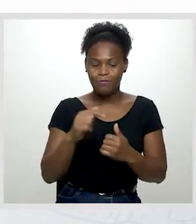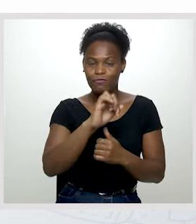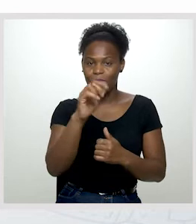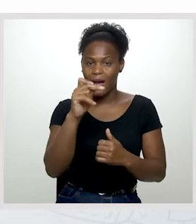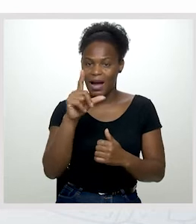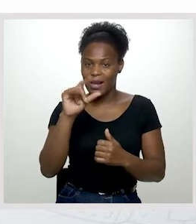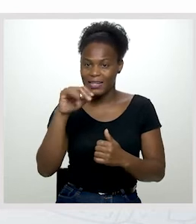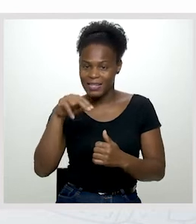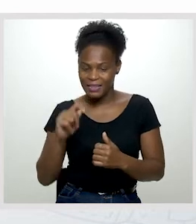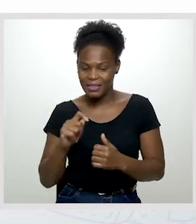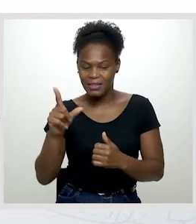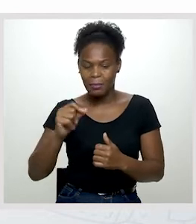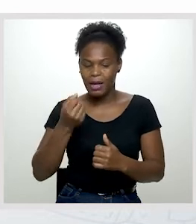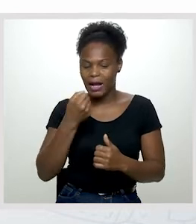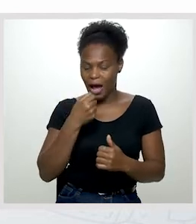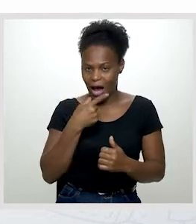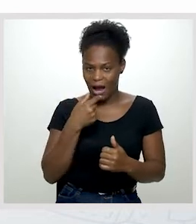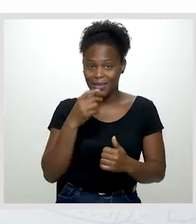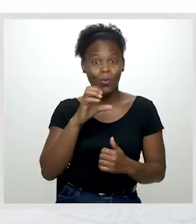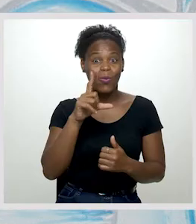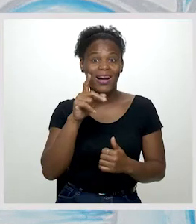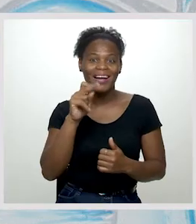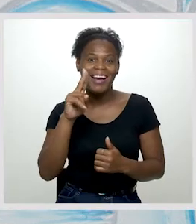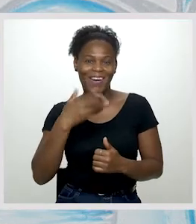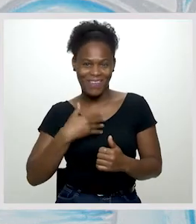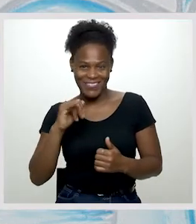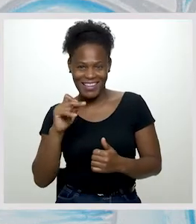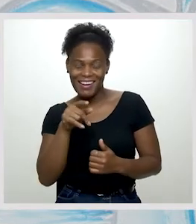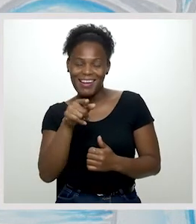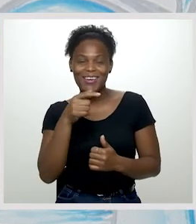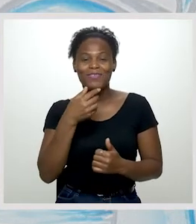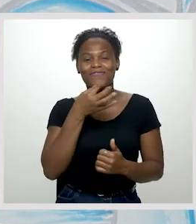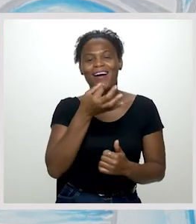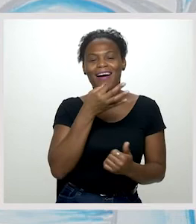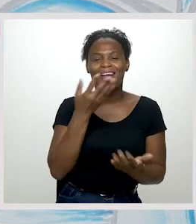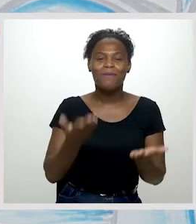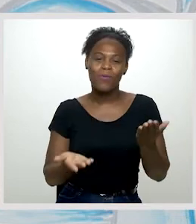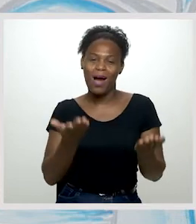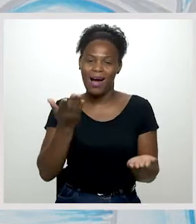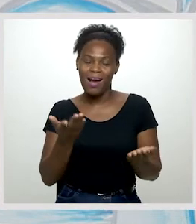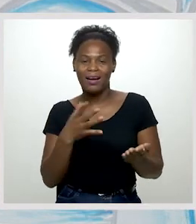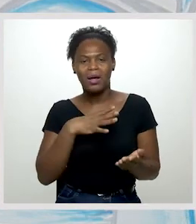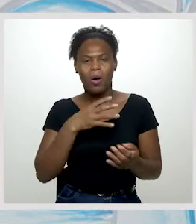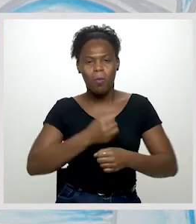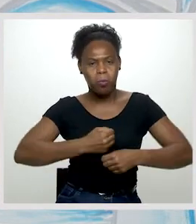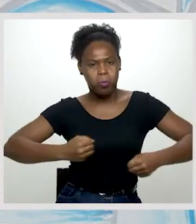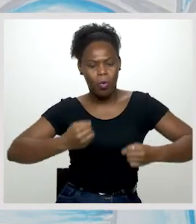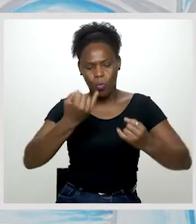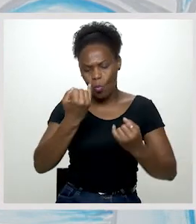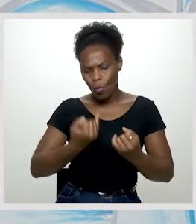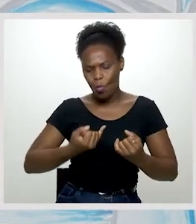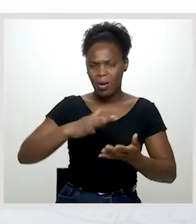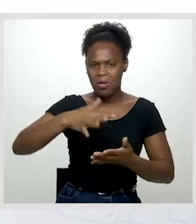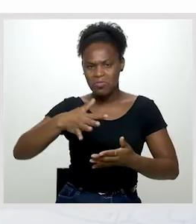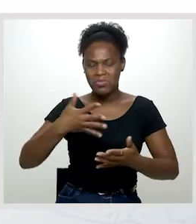Claudia. Ici, vous allez parler du poids. Vous vous souvenez? Gros, mince, maigre.